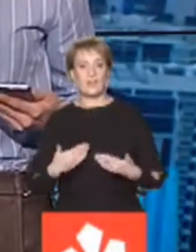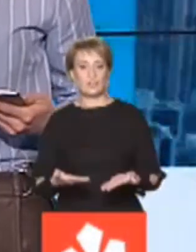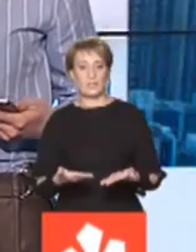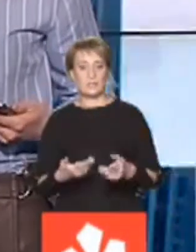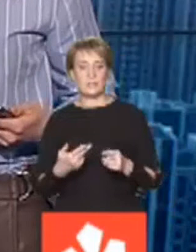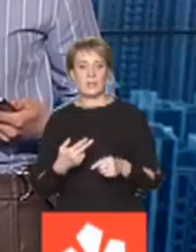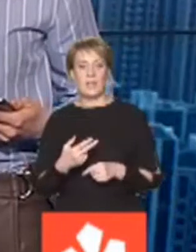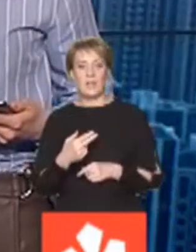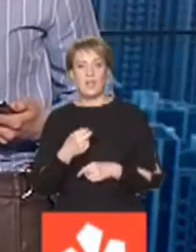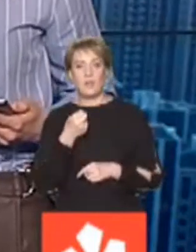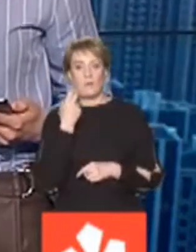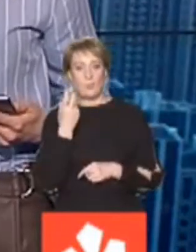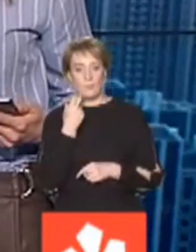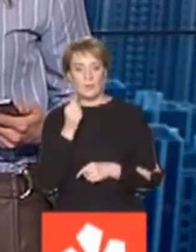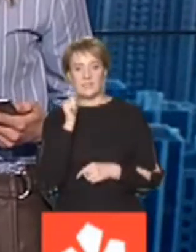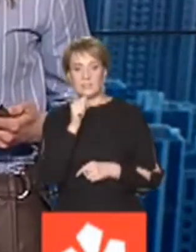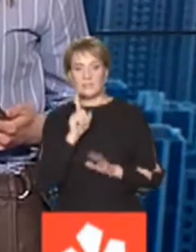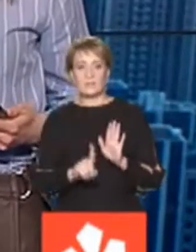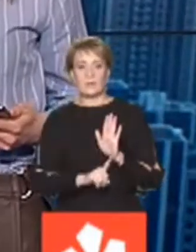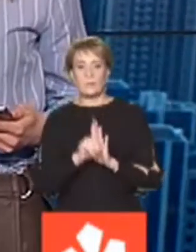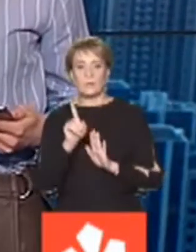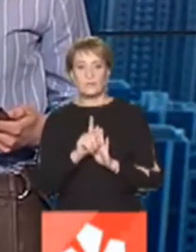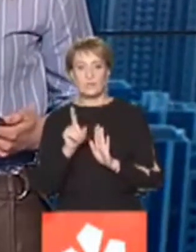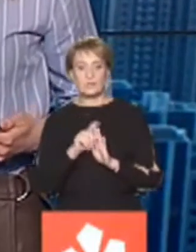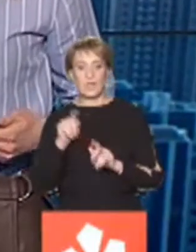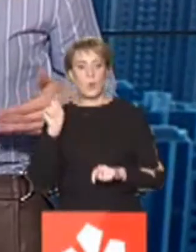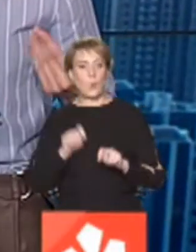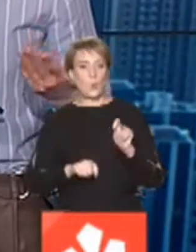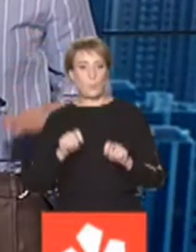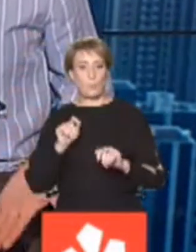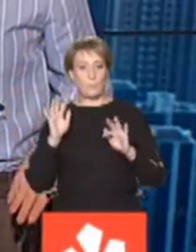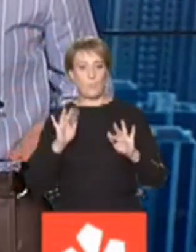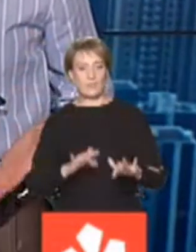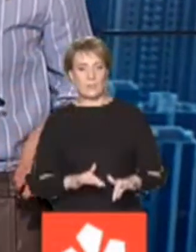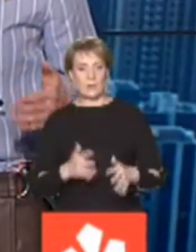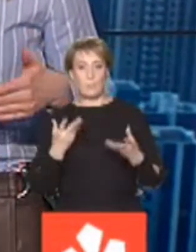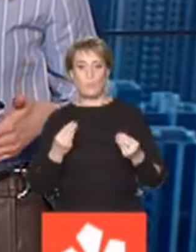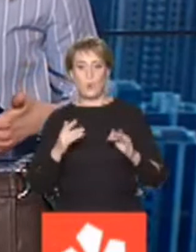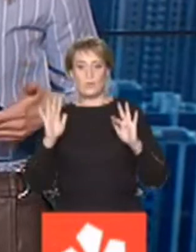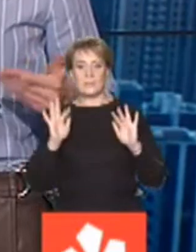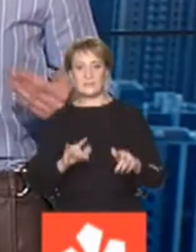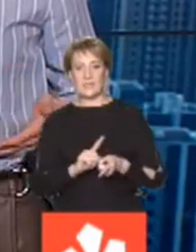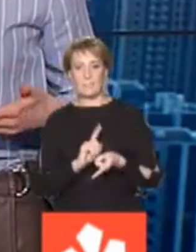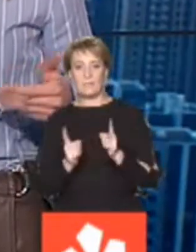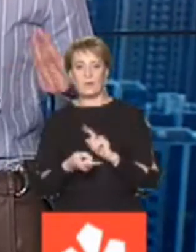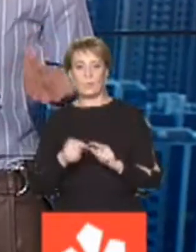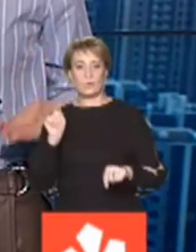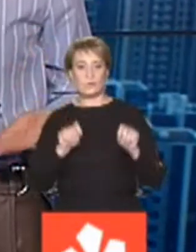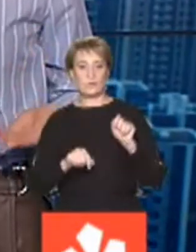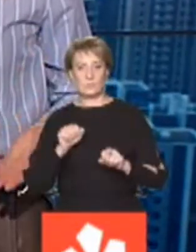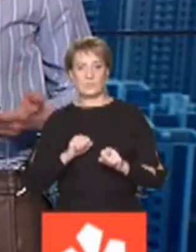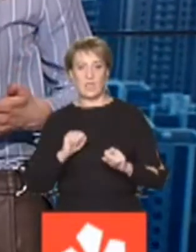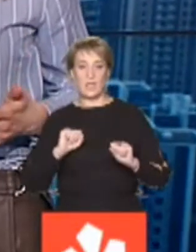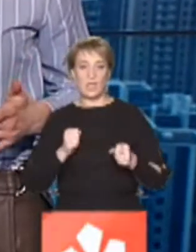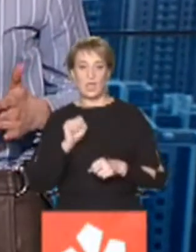У другій половині дня завтра розпочнуться опади змішаної фази, тобто мокрий сніг з переходом у дощ і навіть у